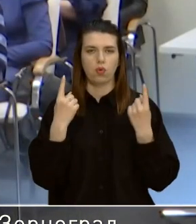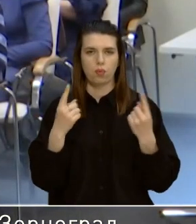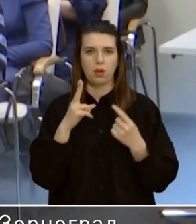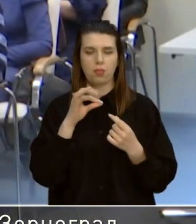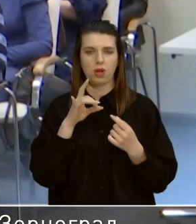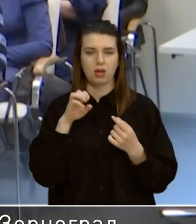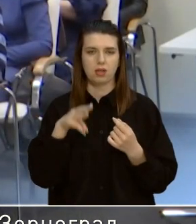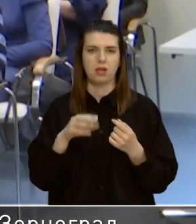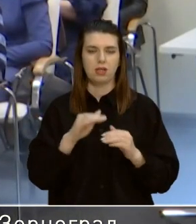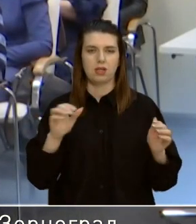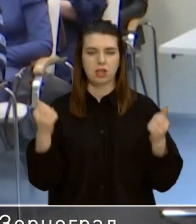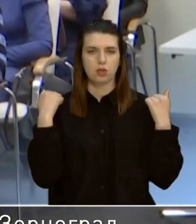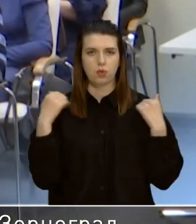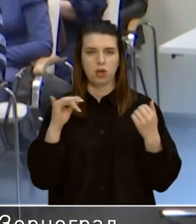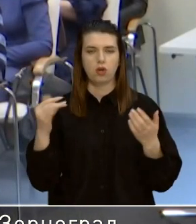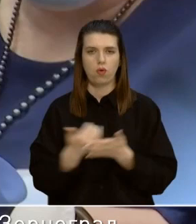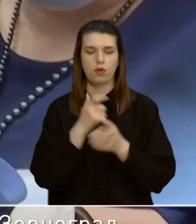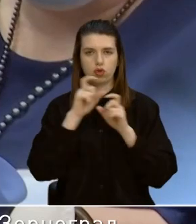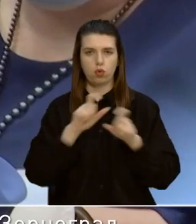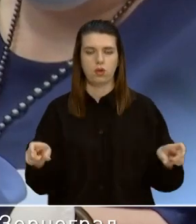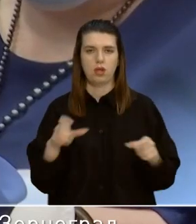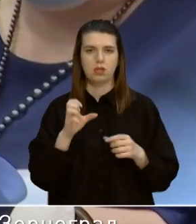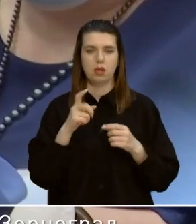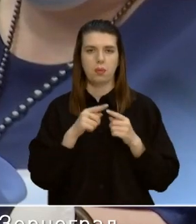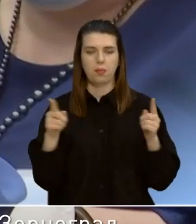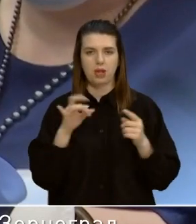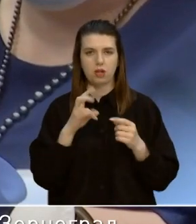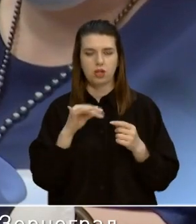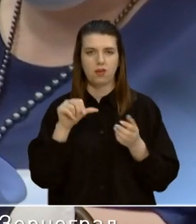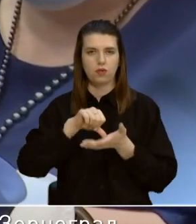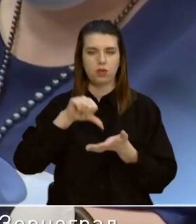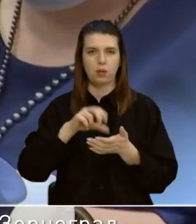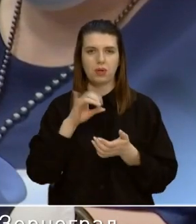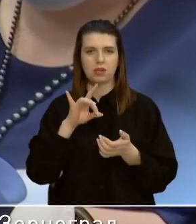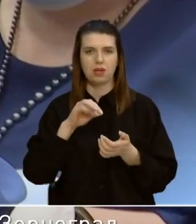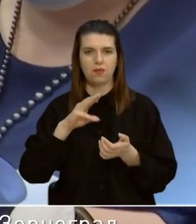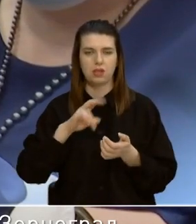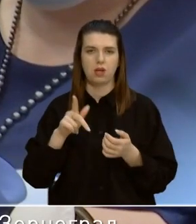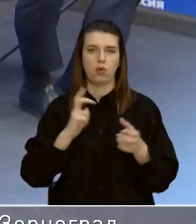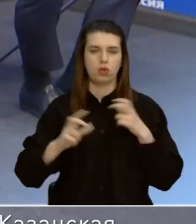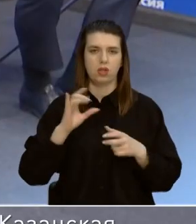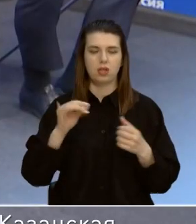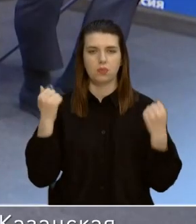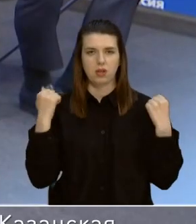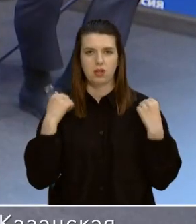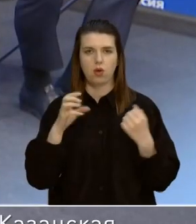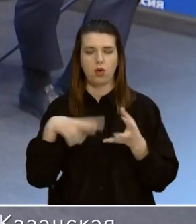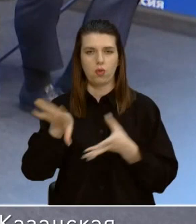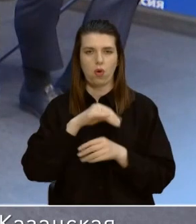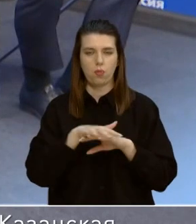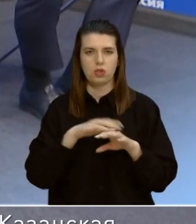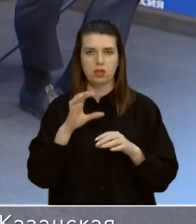партийных проектов – детский спорт и новая школа. С предложениями выступили представители педагогических и спортивных